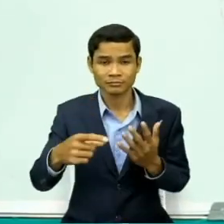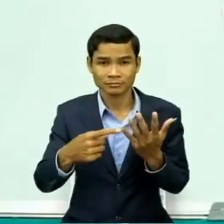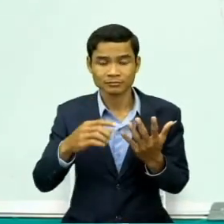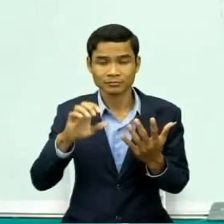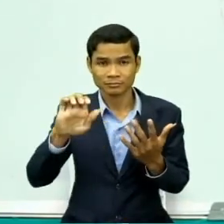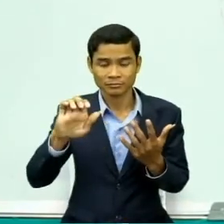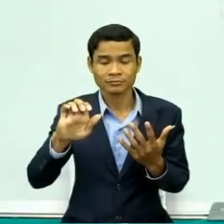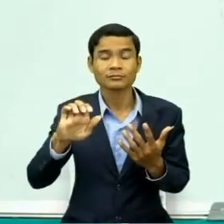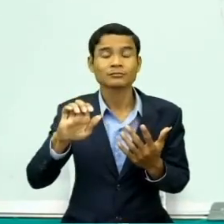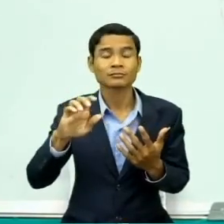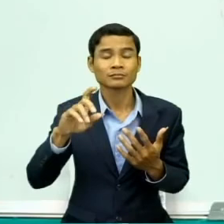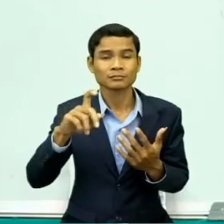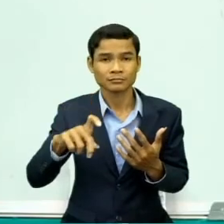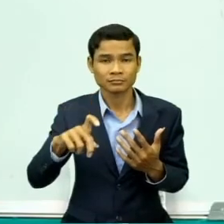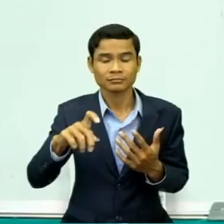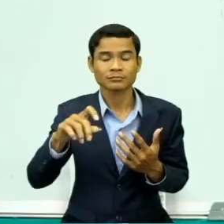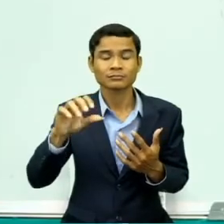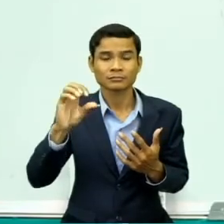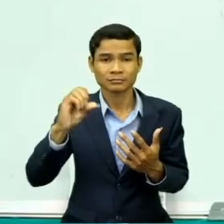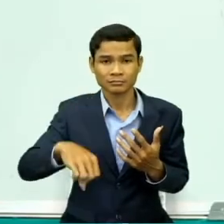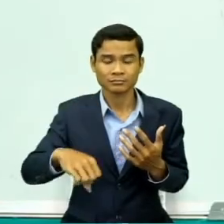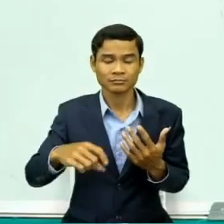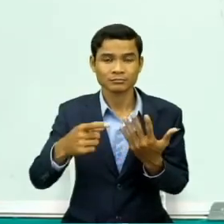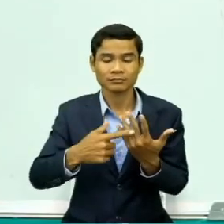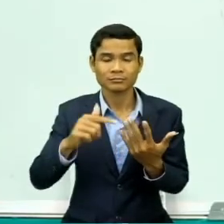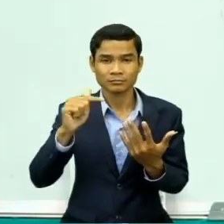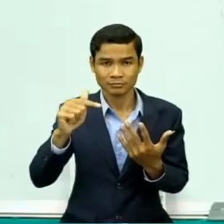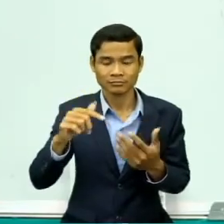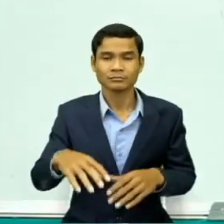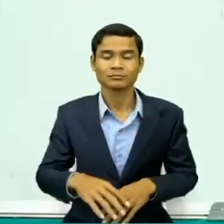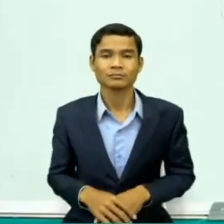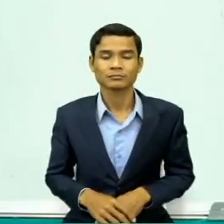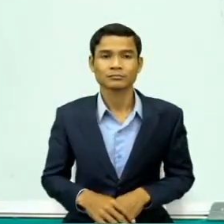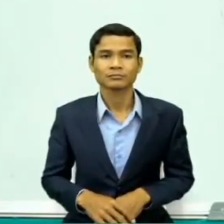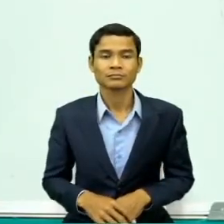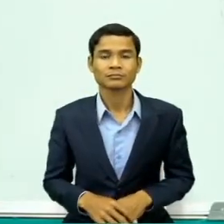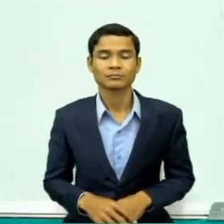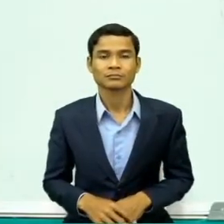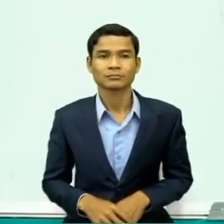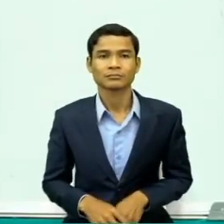chó phơ chân lờ sẽ ấm nâng ngờ